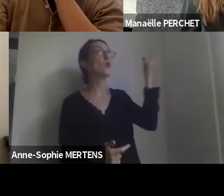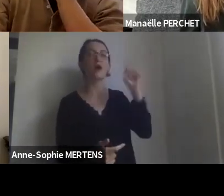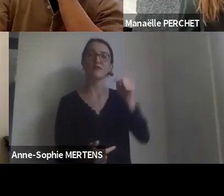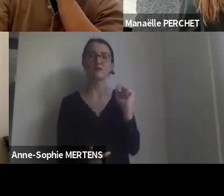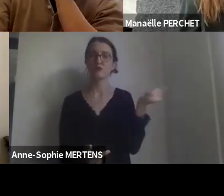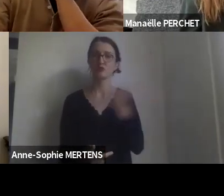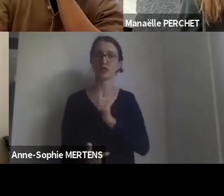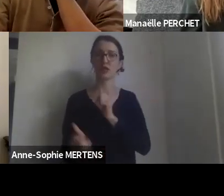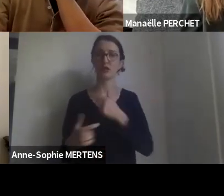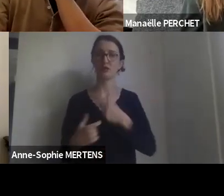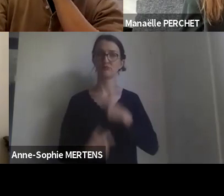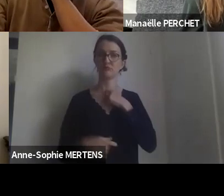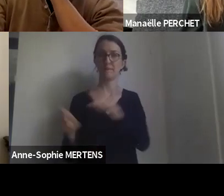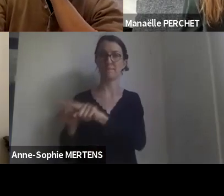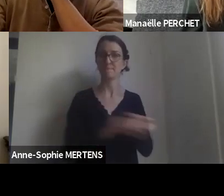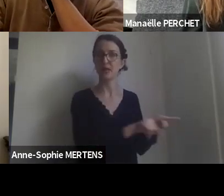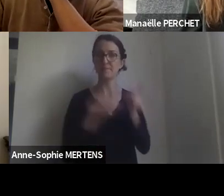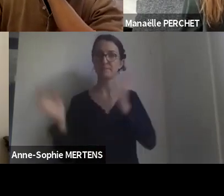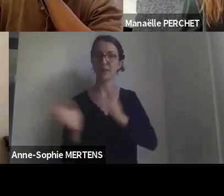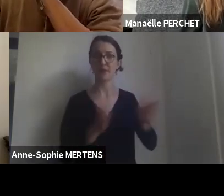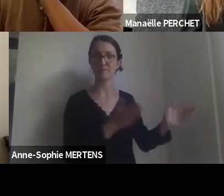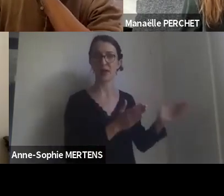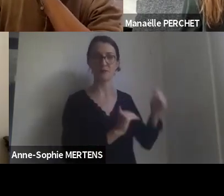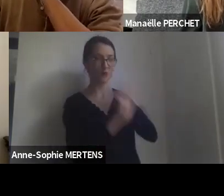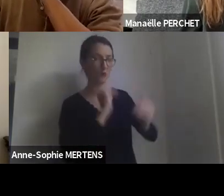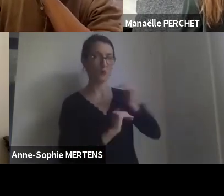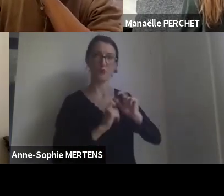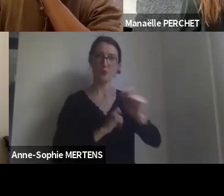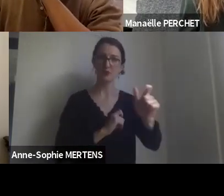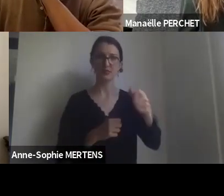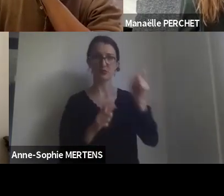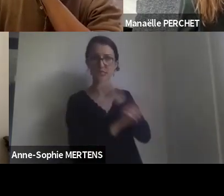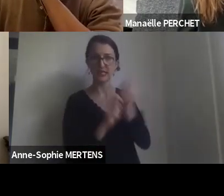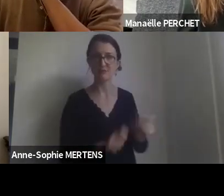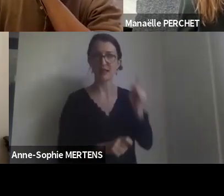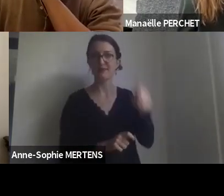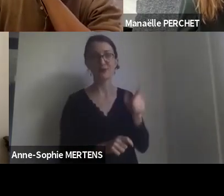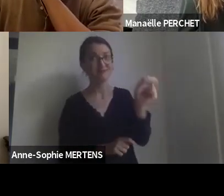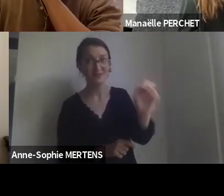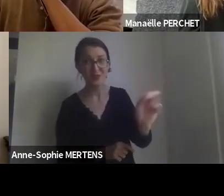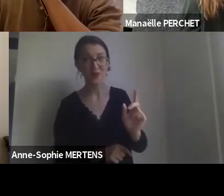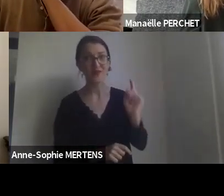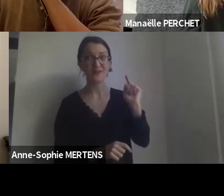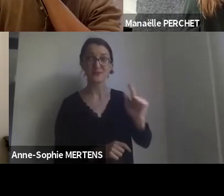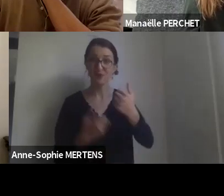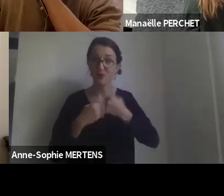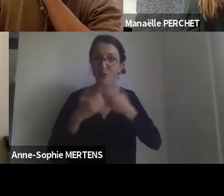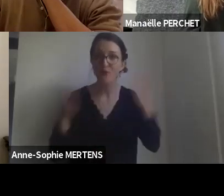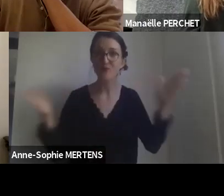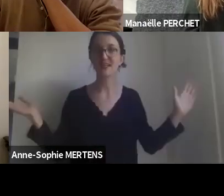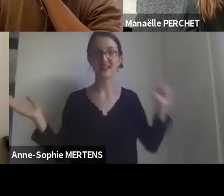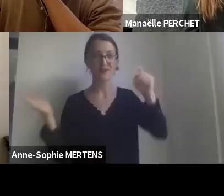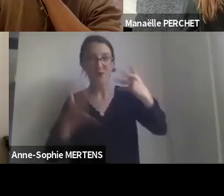processés et de suivre un plan. Il s'agit d'être ouvert, être dans l'accueil et dans la diversité, que cette diversité, en fait, c'est toute la force qui va nous permettre de découvrir les